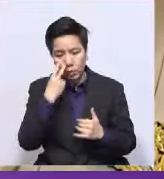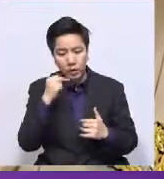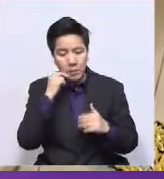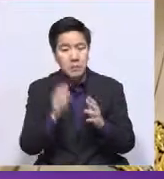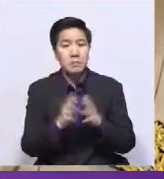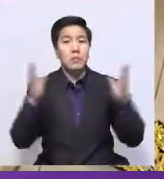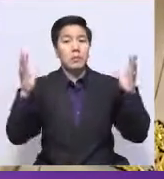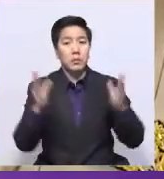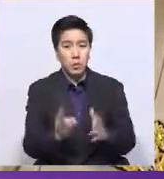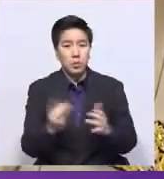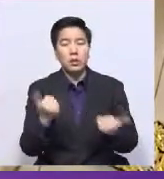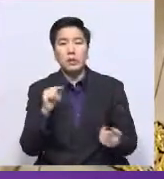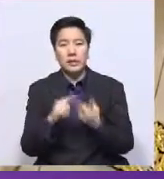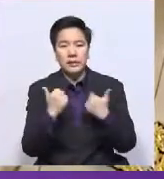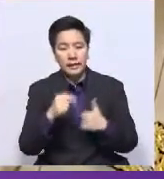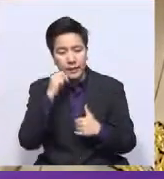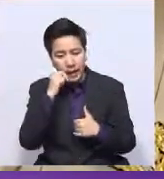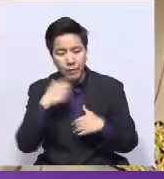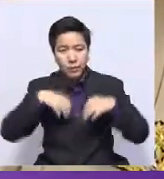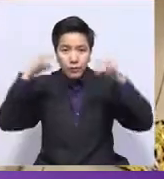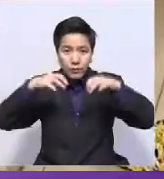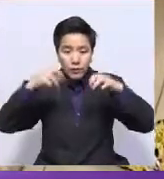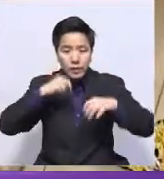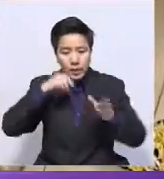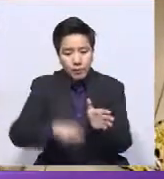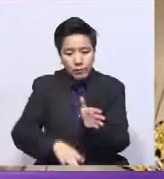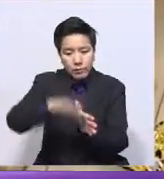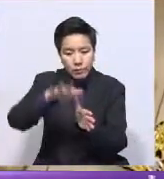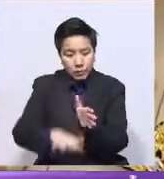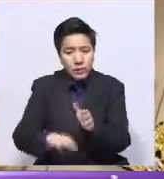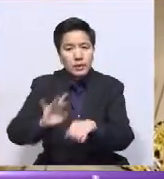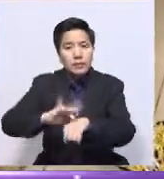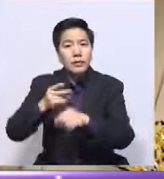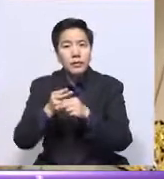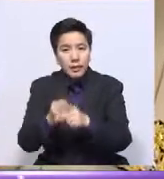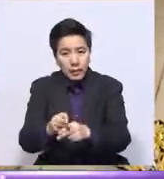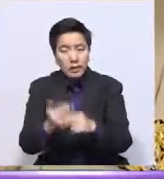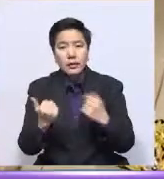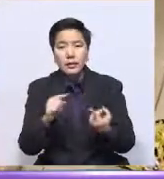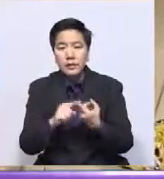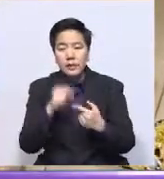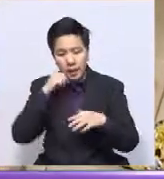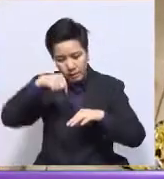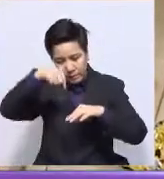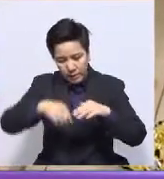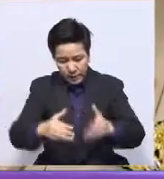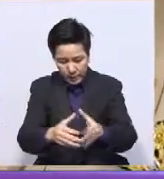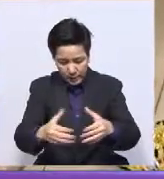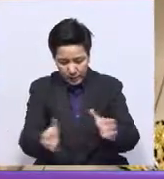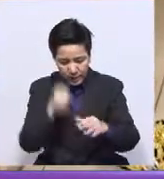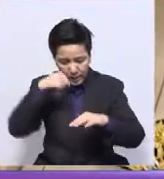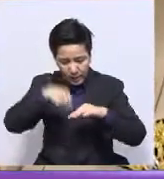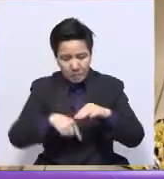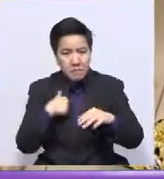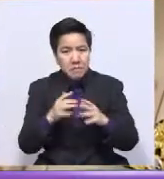ที่มีอยู่เนี่ยจะเป็นน้ำท่าน้ำฝนหรือน้ำที่อยู่ตามธรรมชาติรวมถึงน้ำบาดาลมีเท่าไหร่มีความสมดุลมากน้อยเพียง